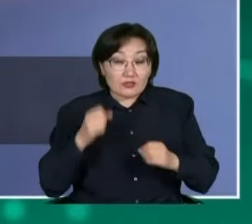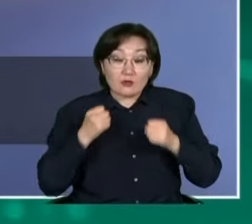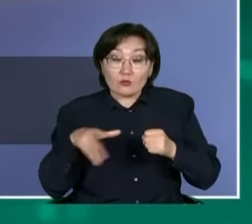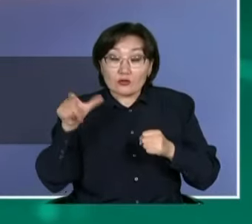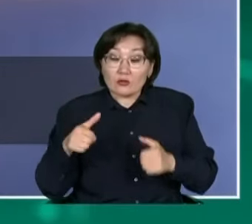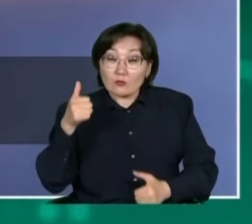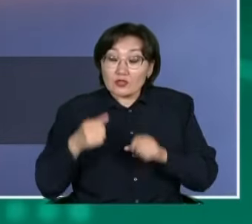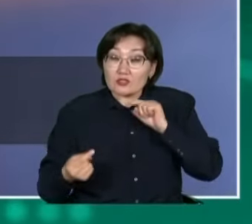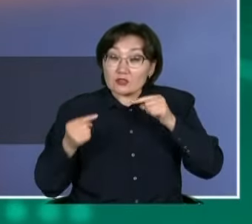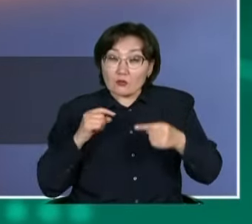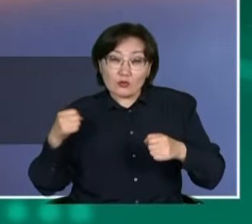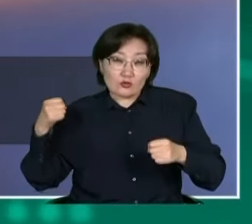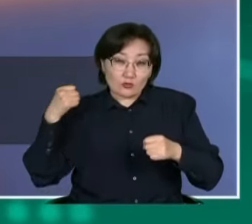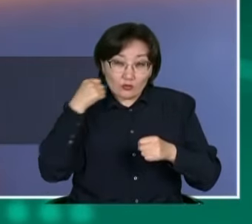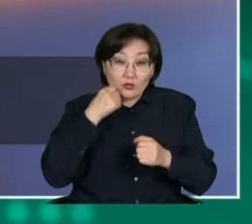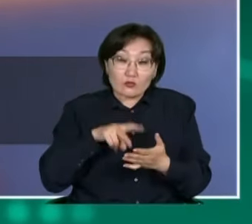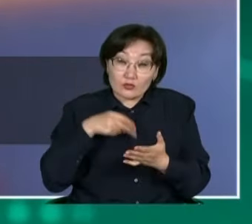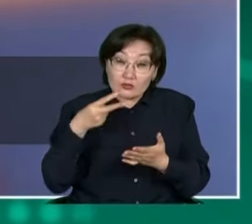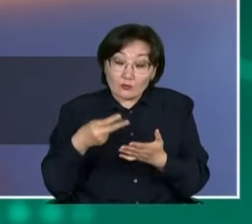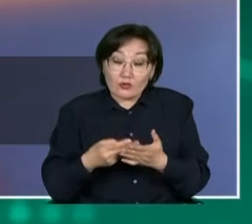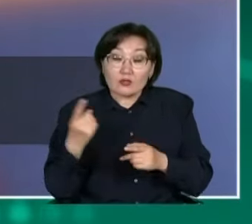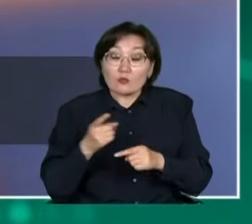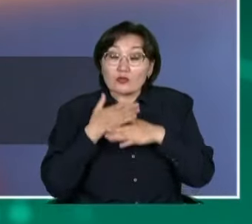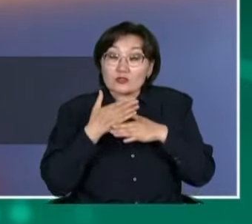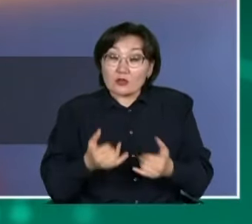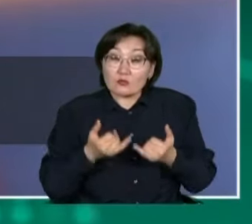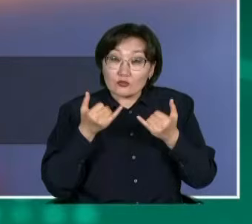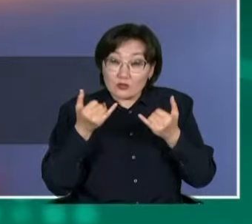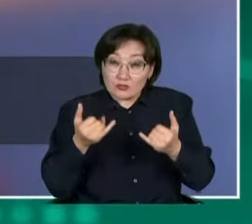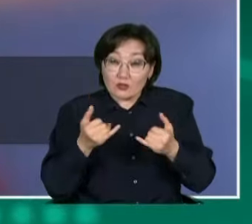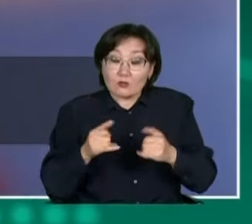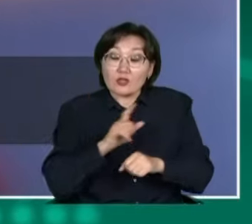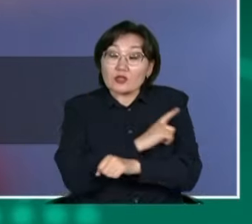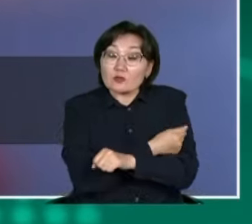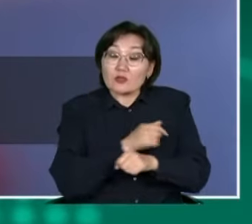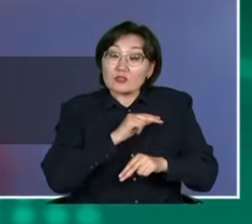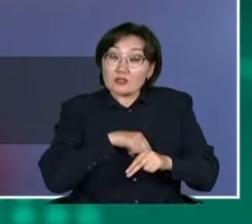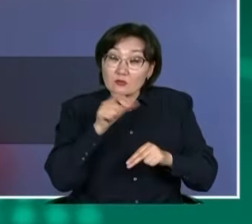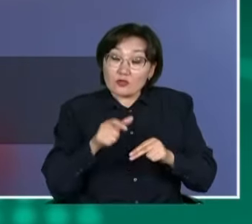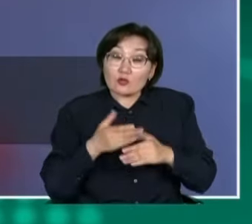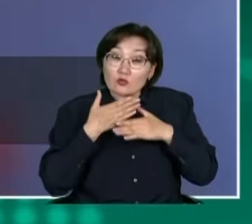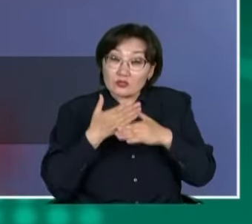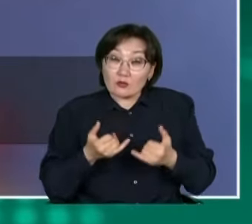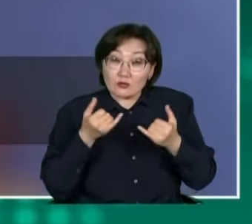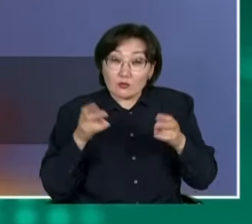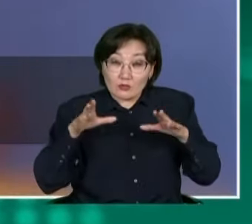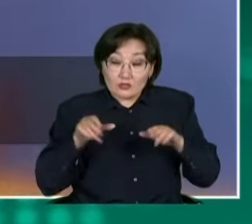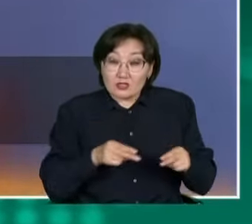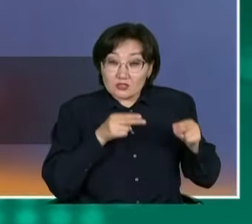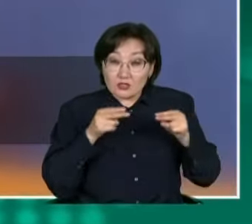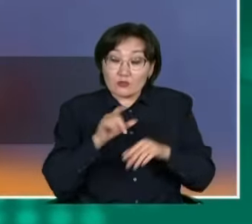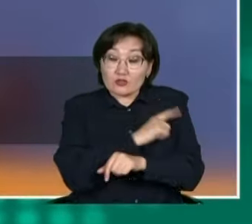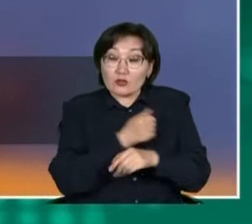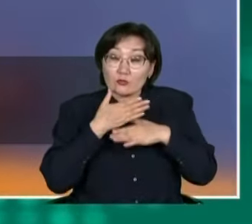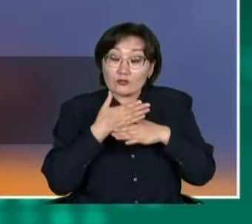кезінде қарсыласының соққысынан құлаған. Оған алғаш көмекті спорт кешенінің медициналық қызметкерлері көрсеткен екен. Оқиға орнына жеткен жедел